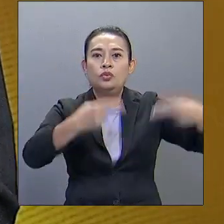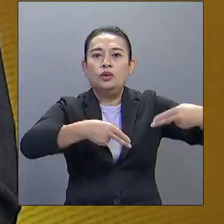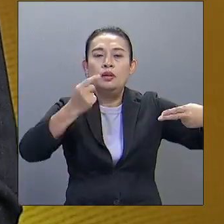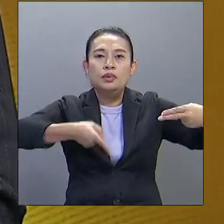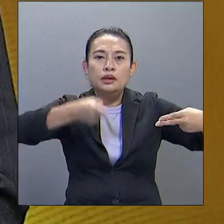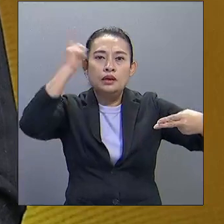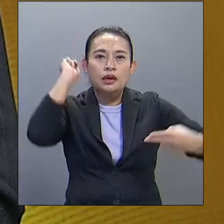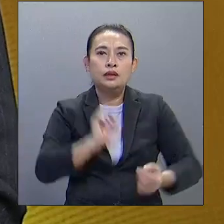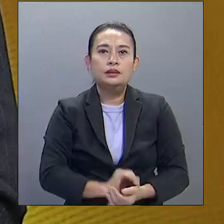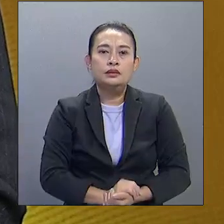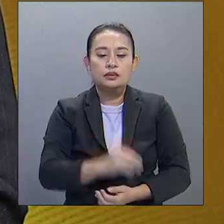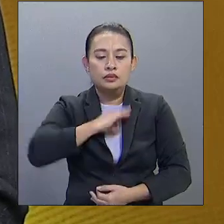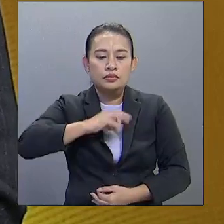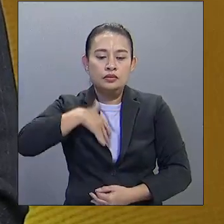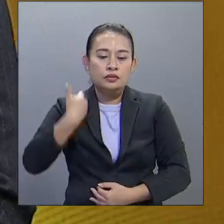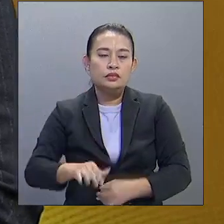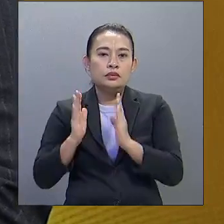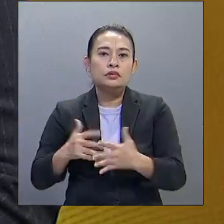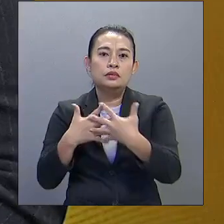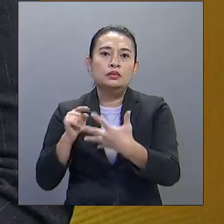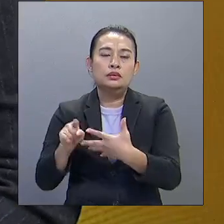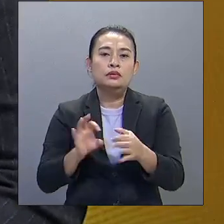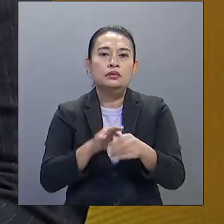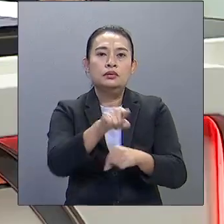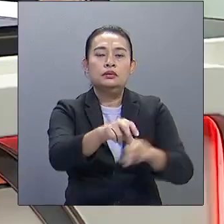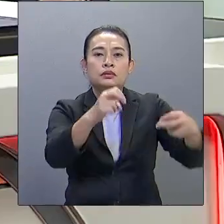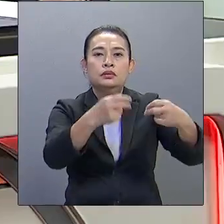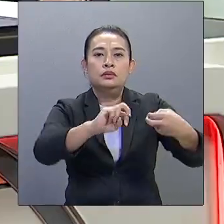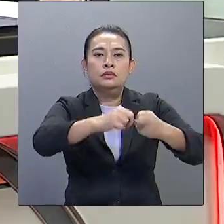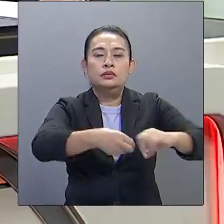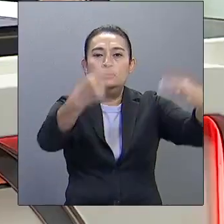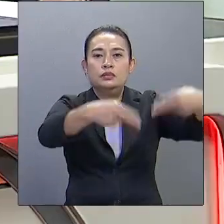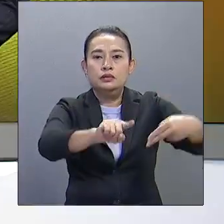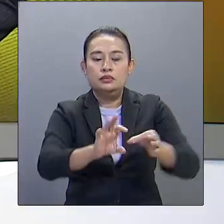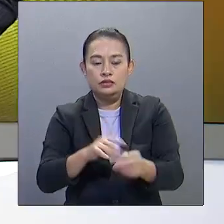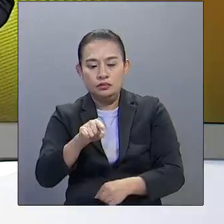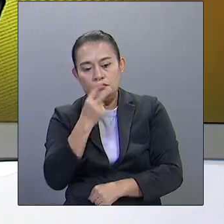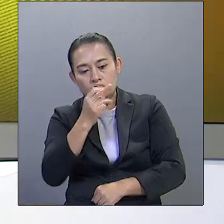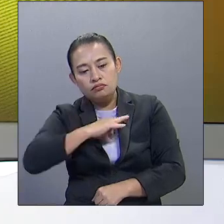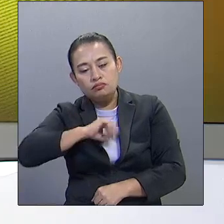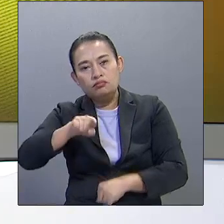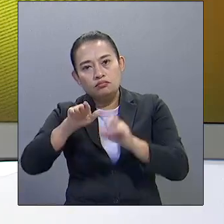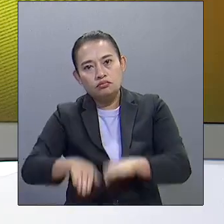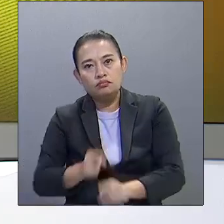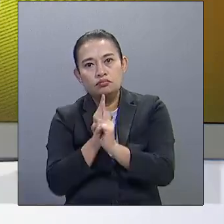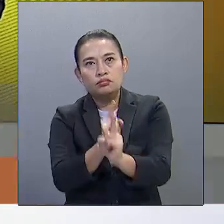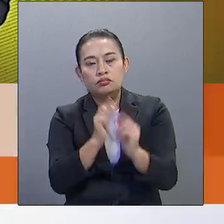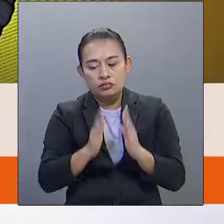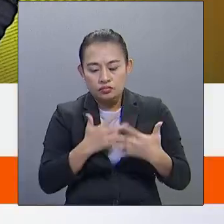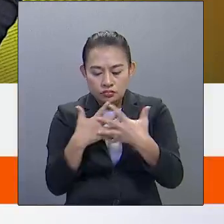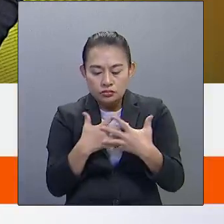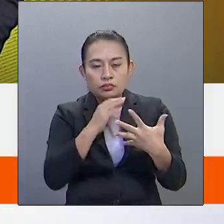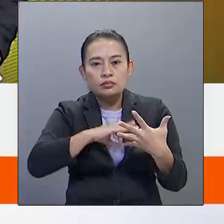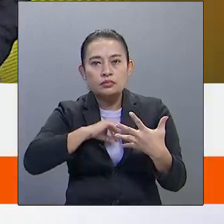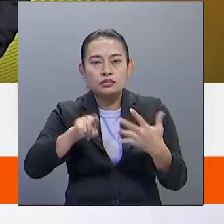แค่ไหนความกังวลใจของชาวอเมริกันที่มีต่อสงครามในยูเครนนั้นก็ลดลงไปตามนั้นด้วยนะคะและยังมีชาวอเมริกันส่วนนึงค่ะรู้